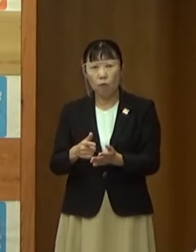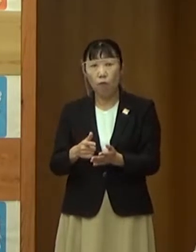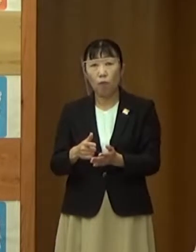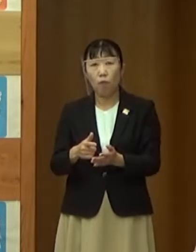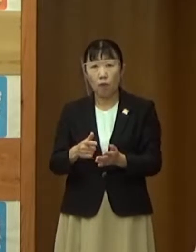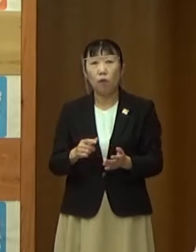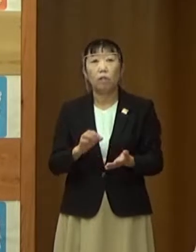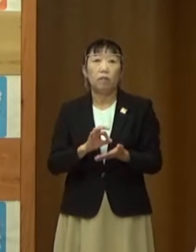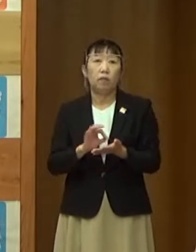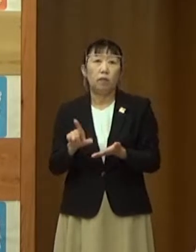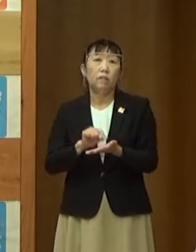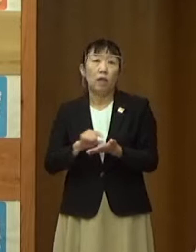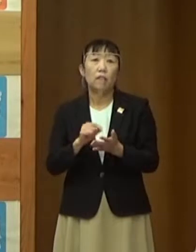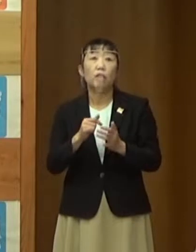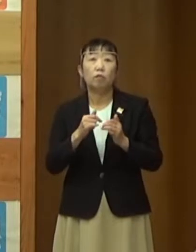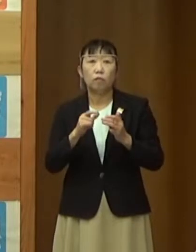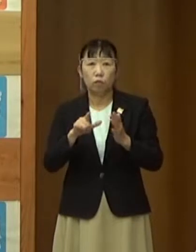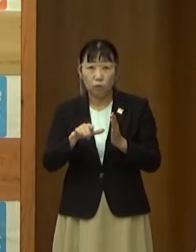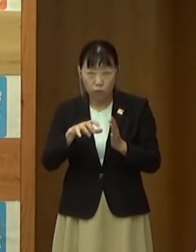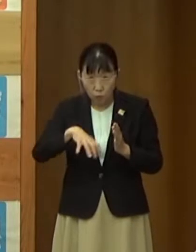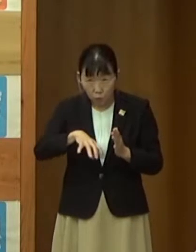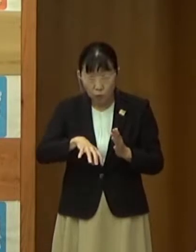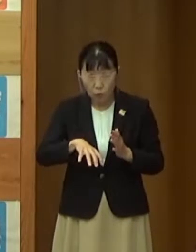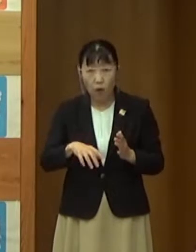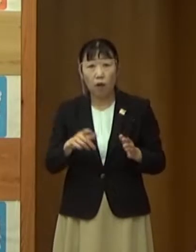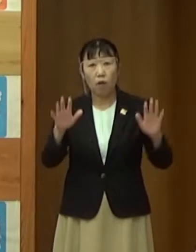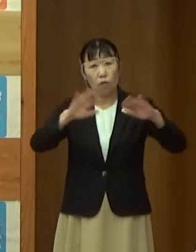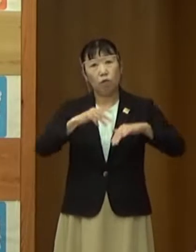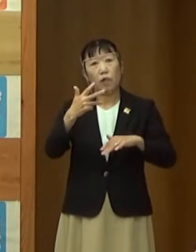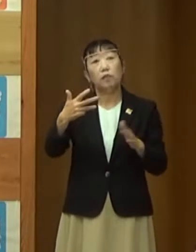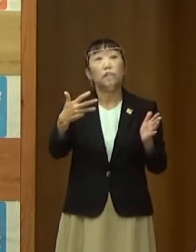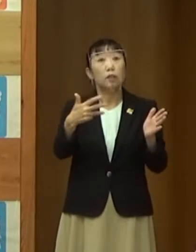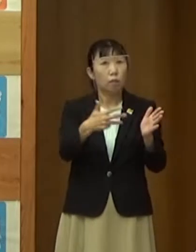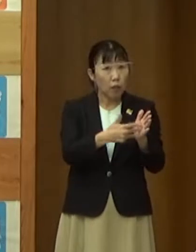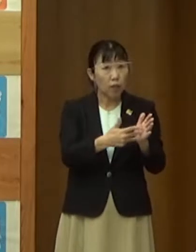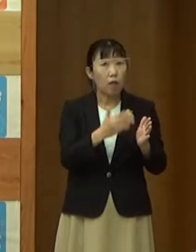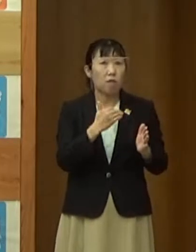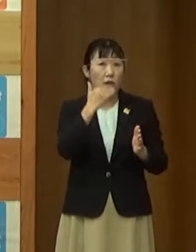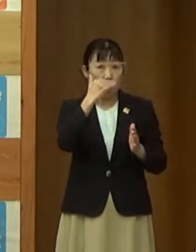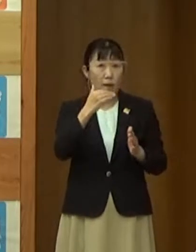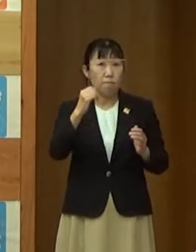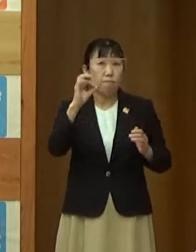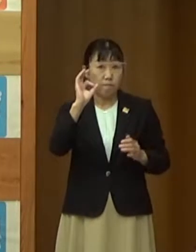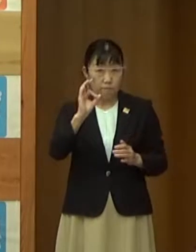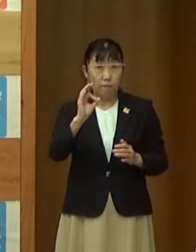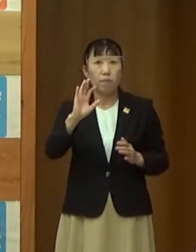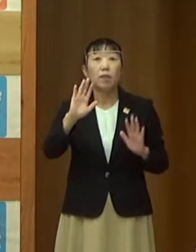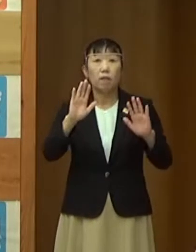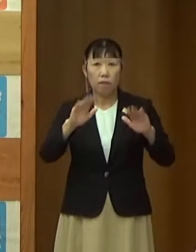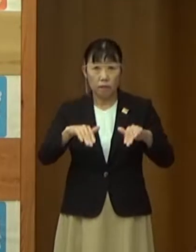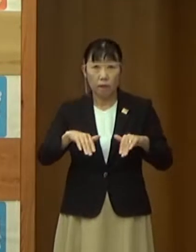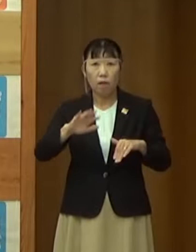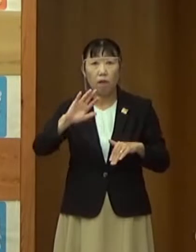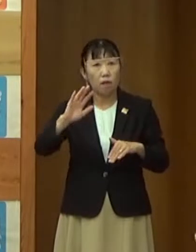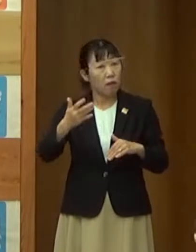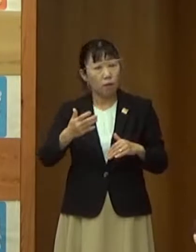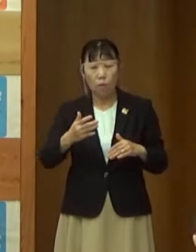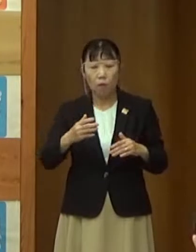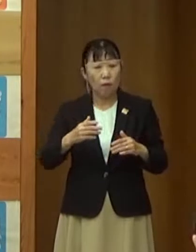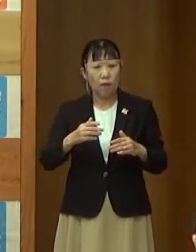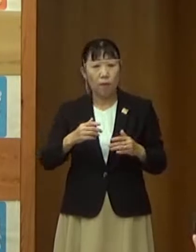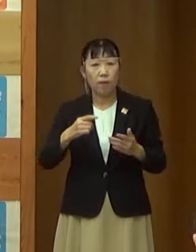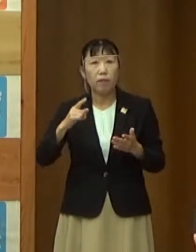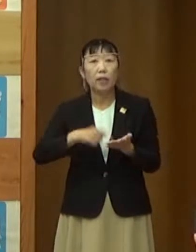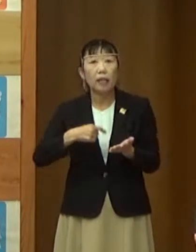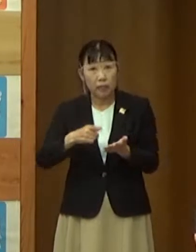夜8時まで酒類を提供できることといたしまして、要件を満たさない場合については提供しないということをお願